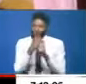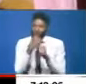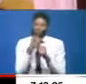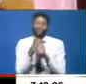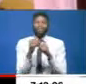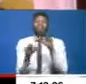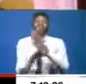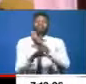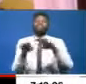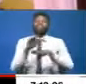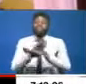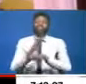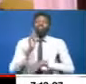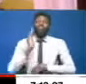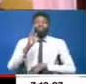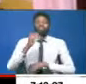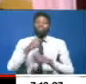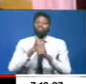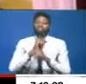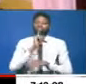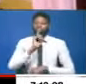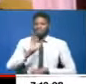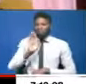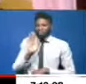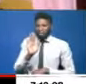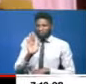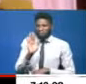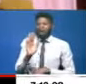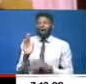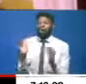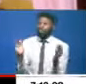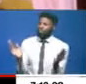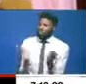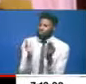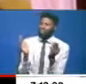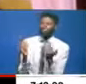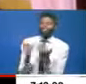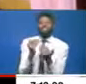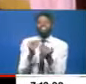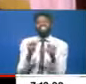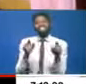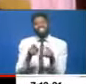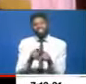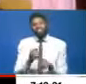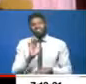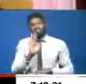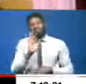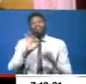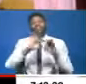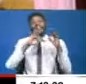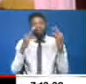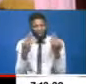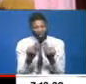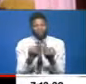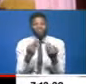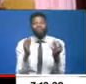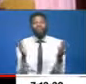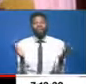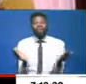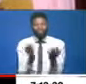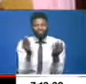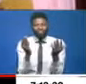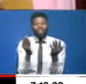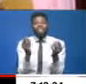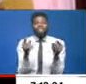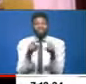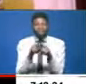for your welfare and for your family's welfare in order for you to